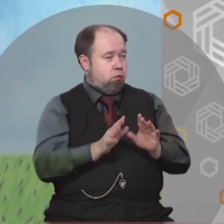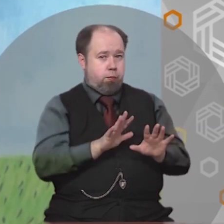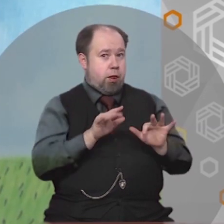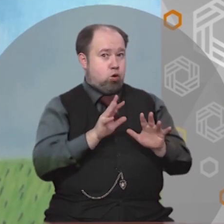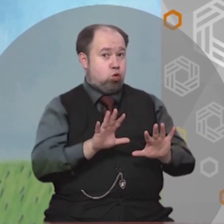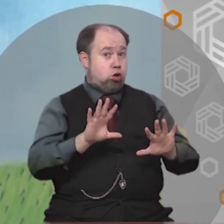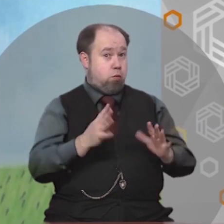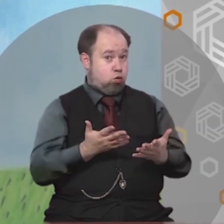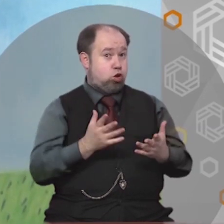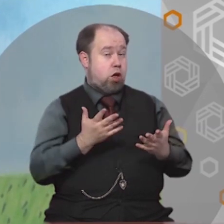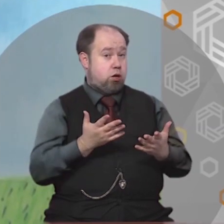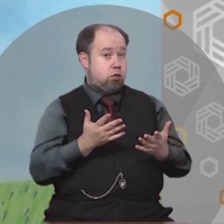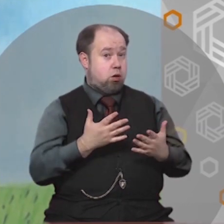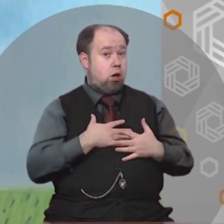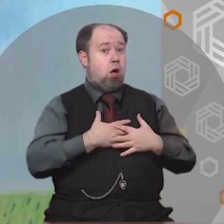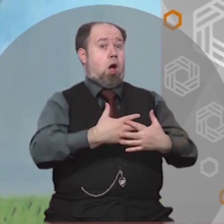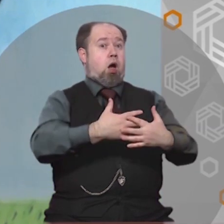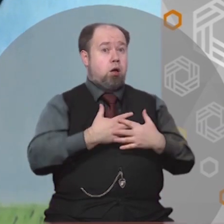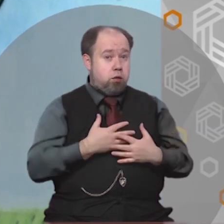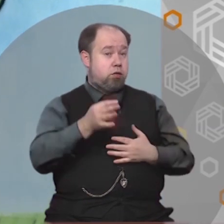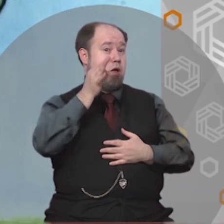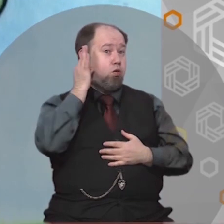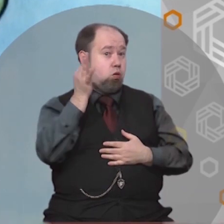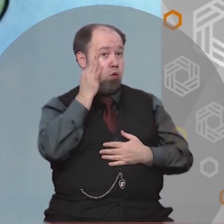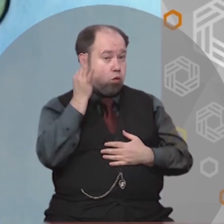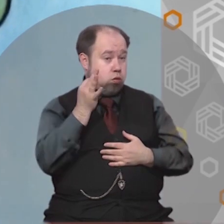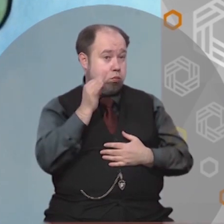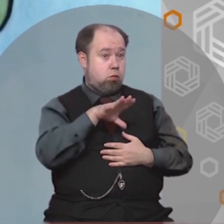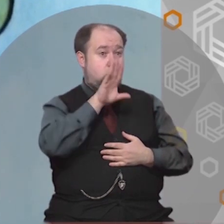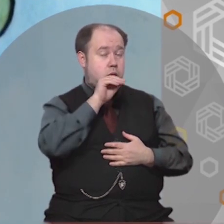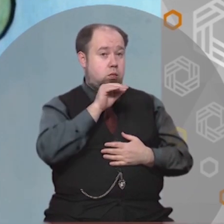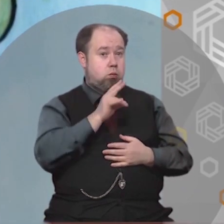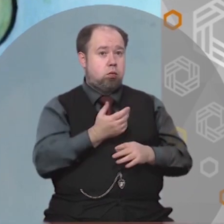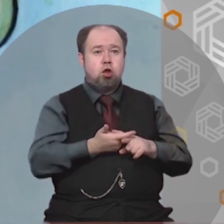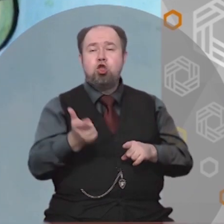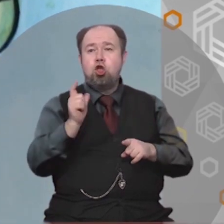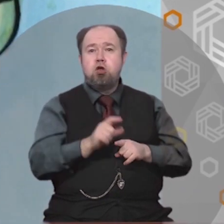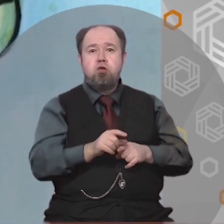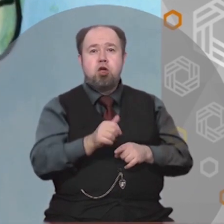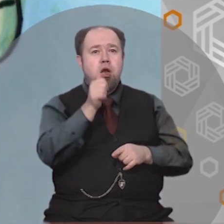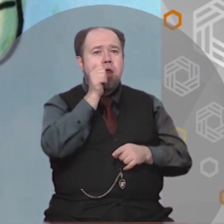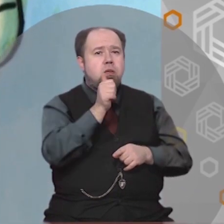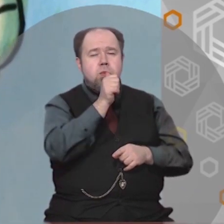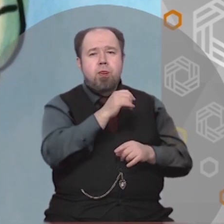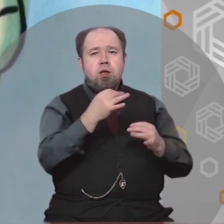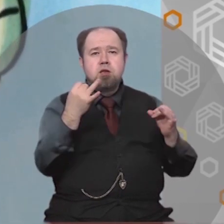Нешуточное дело получается, вздохнул кот. Вау, вау, чрезвычайно загадочное.